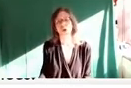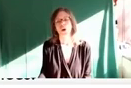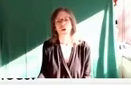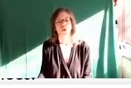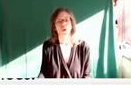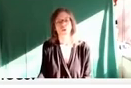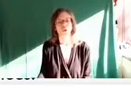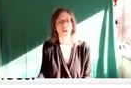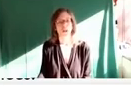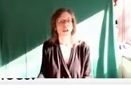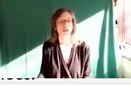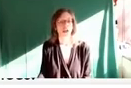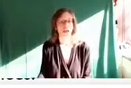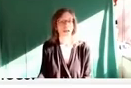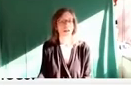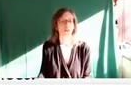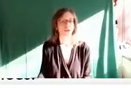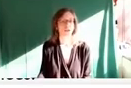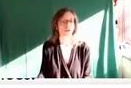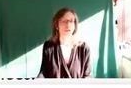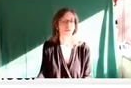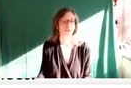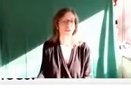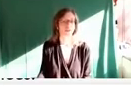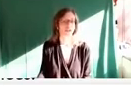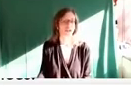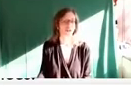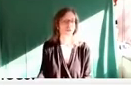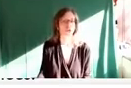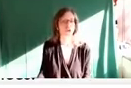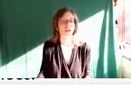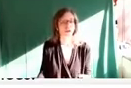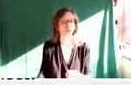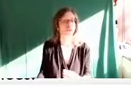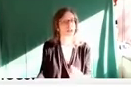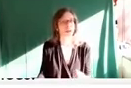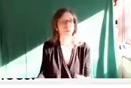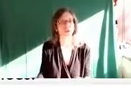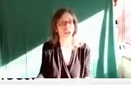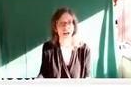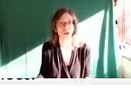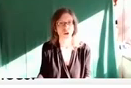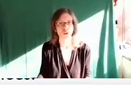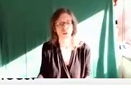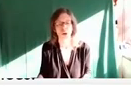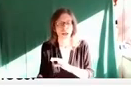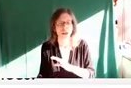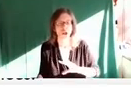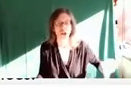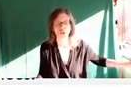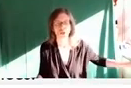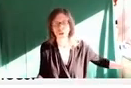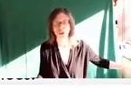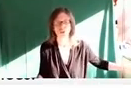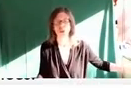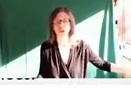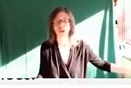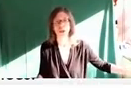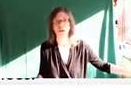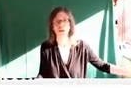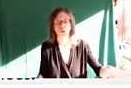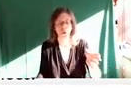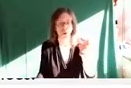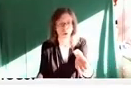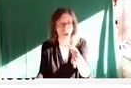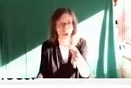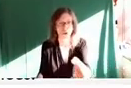hasardeuses. Vous en avez différents exemples ici. Donc, « selective reporting », c'est le biais de publication. Donc, ignorer tous nos résultats